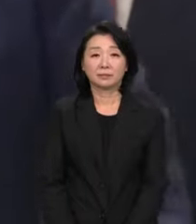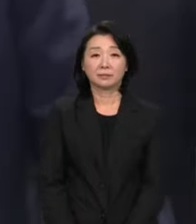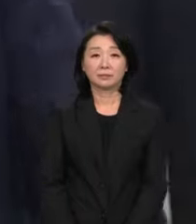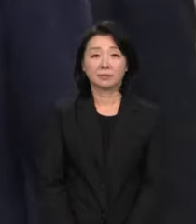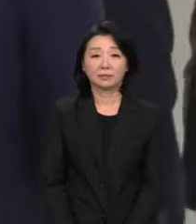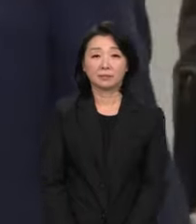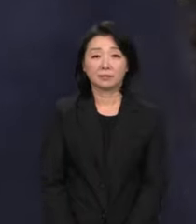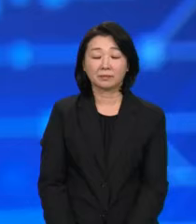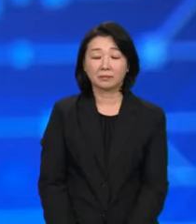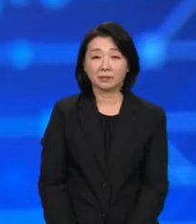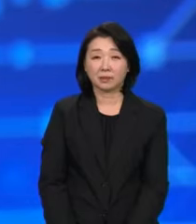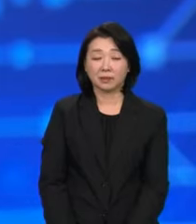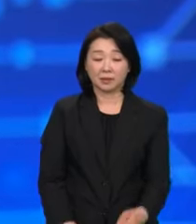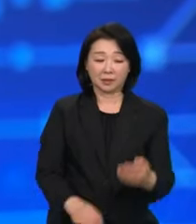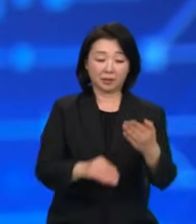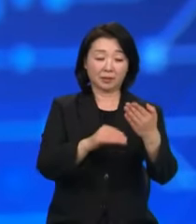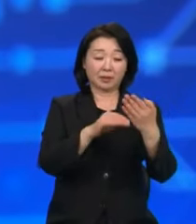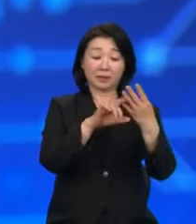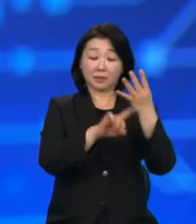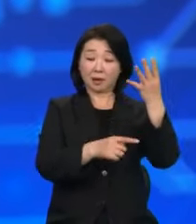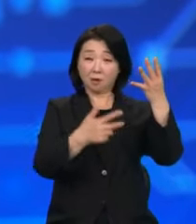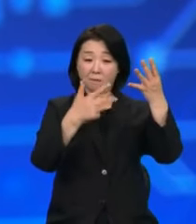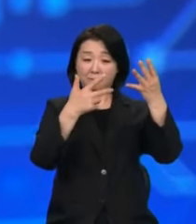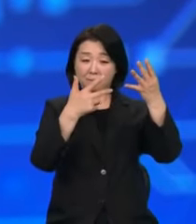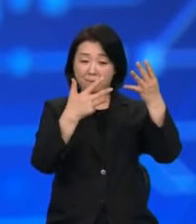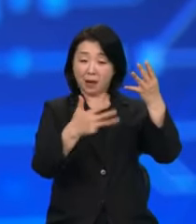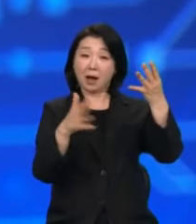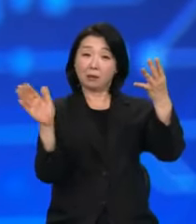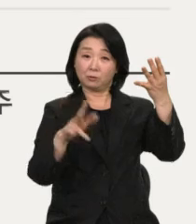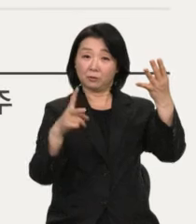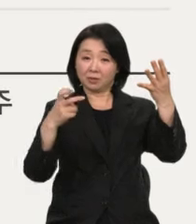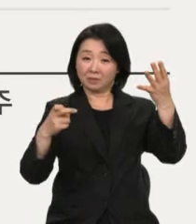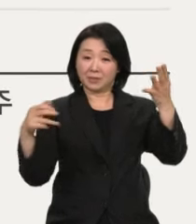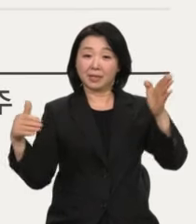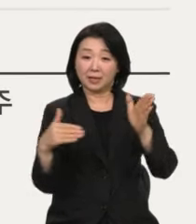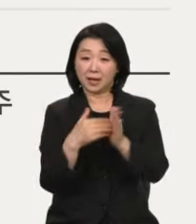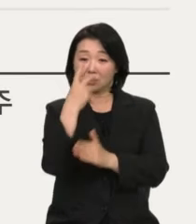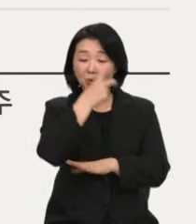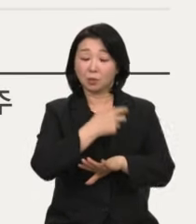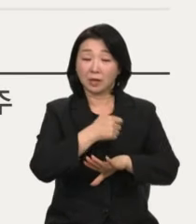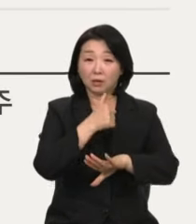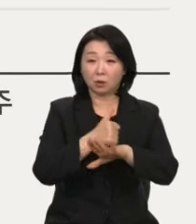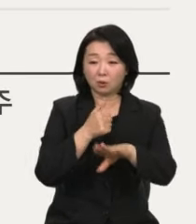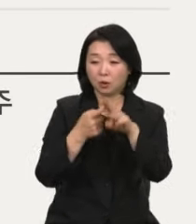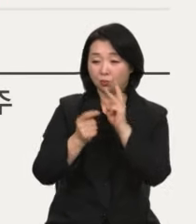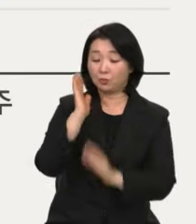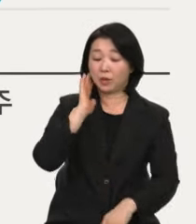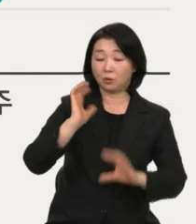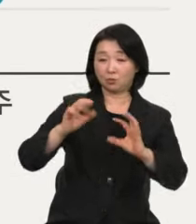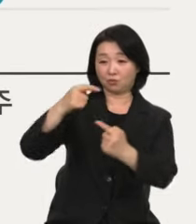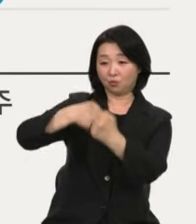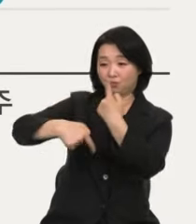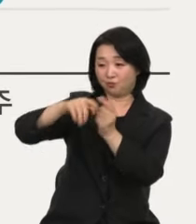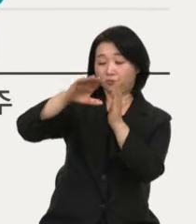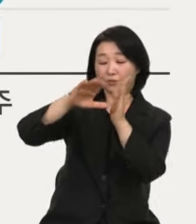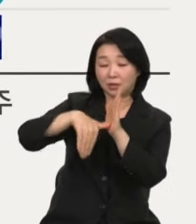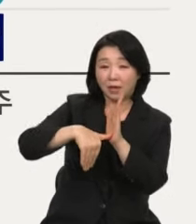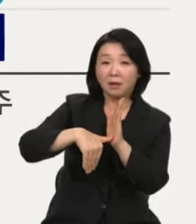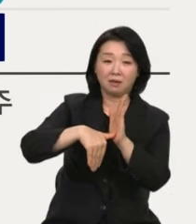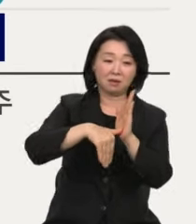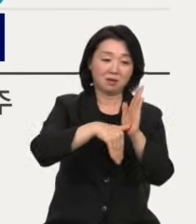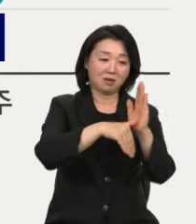리얼미터가 지난 8일부터 12일까지 조사한 결과입니다. 윤석열 대통령 국정 수행에 대한